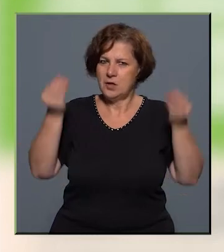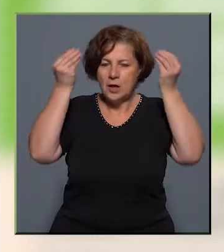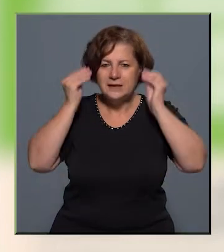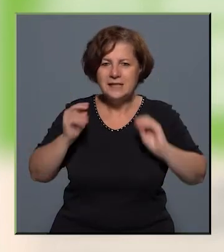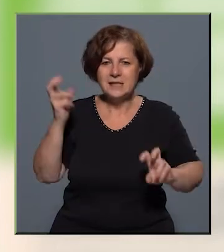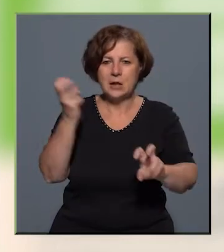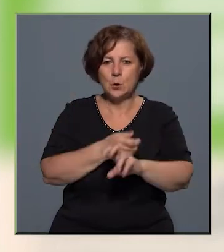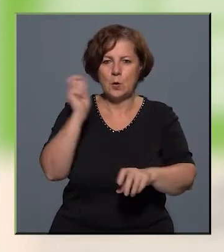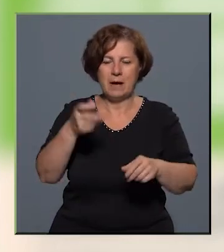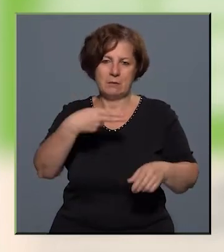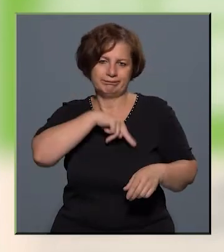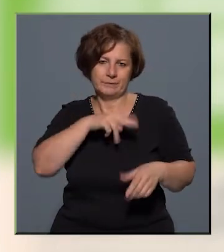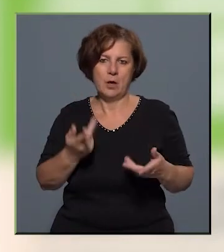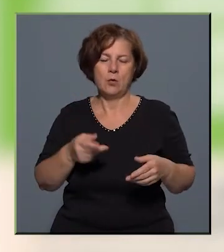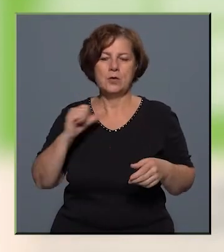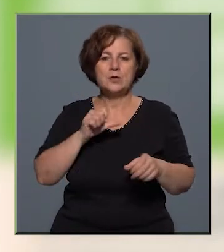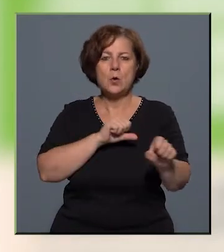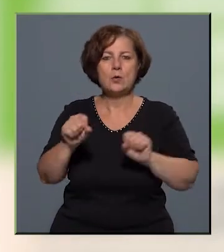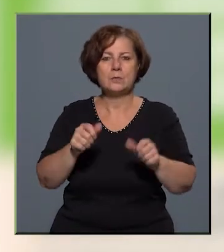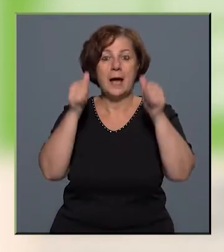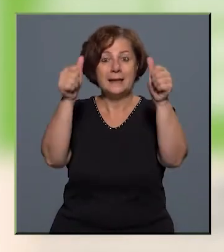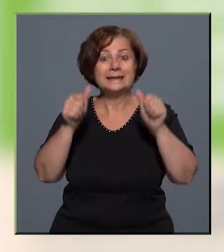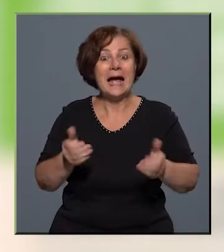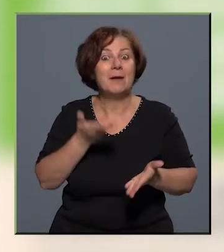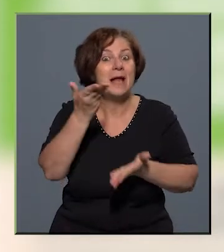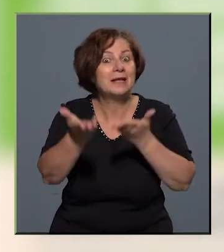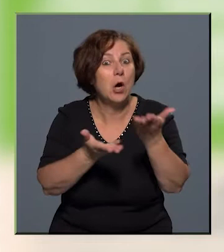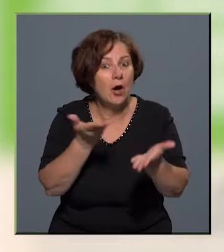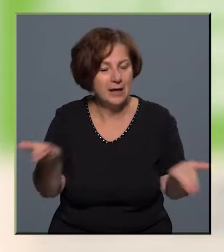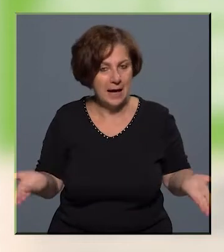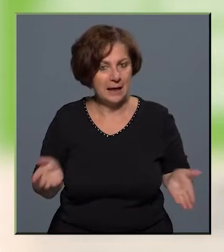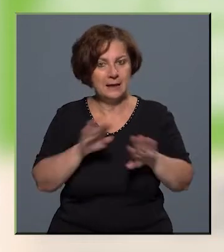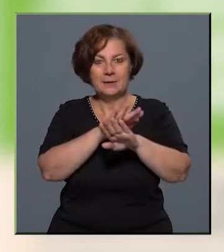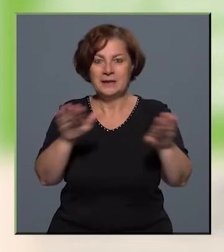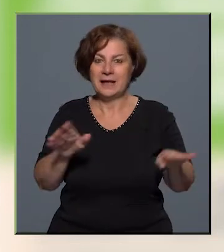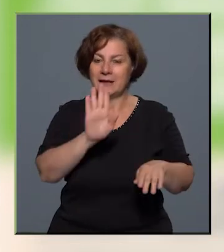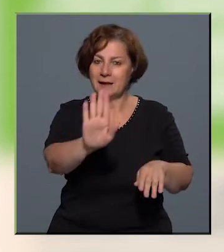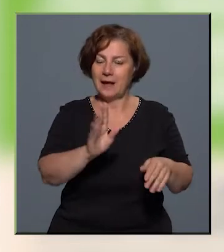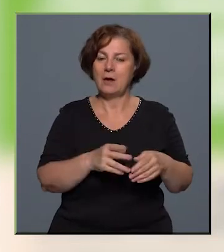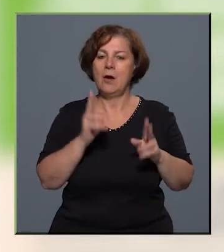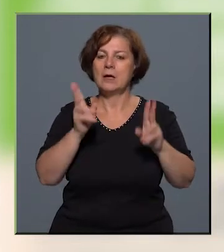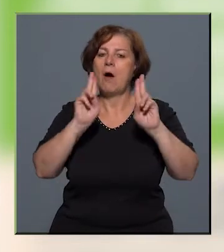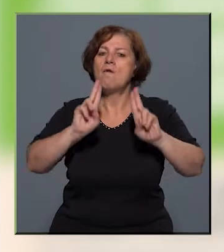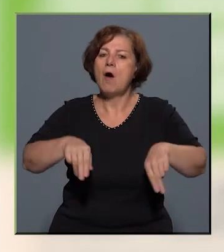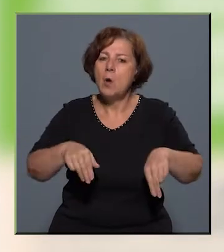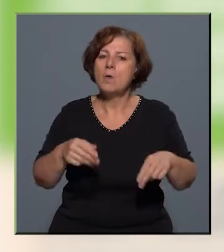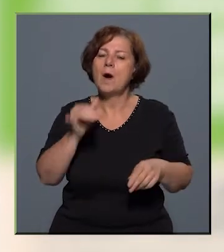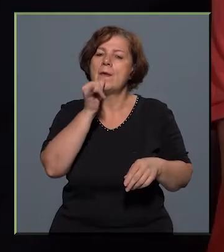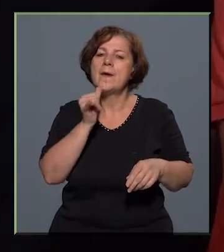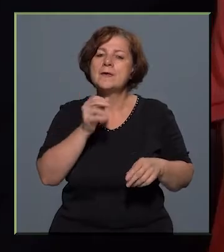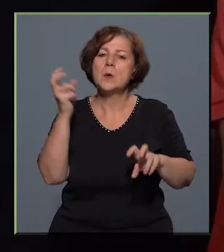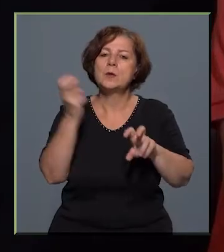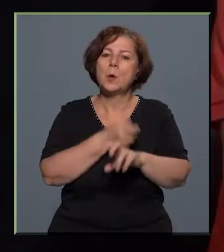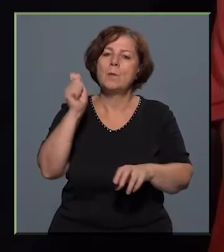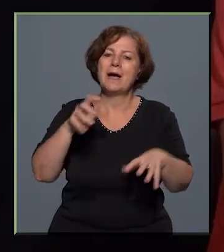tisztelt kőbányaiakat, hogy az önkormányzat táblát ajánl mindazoknak, akik tényleg az öt